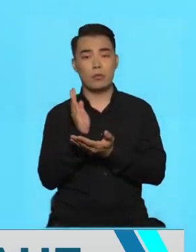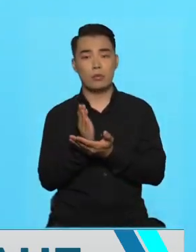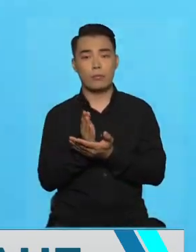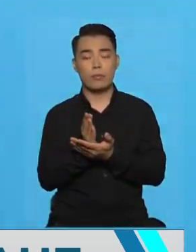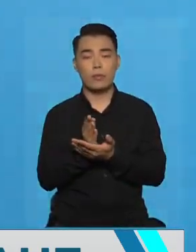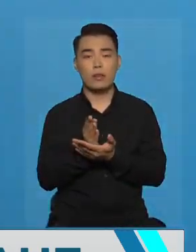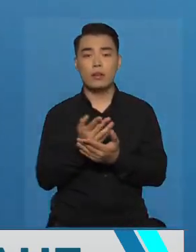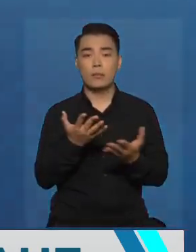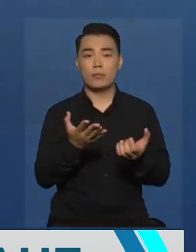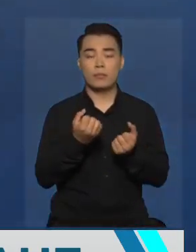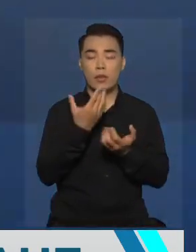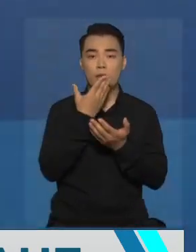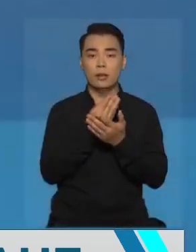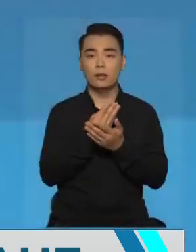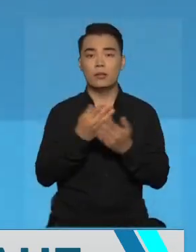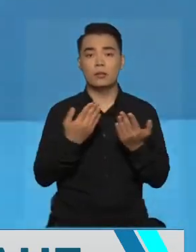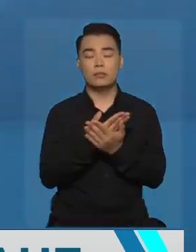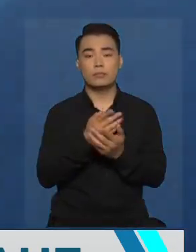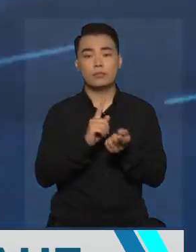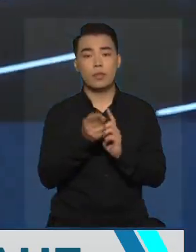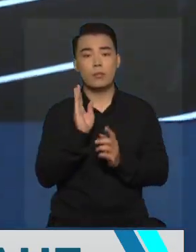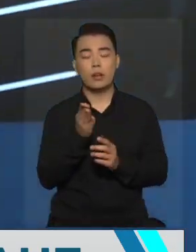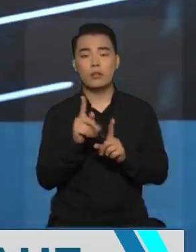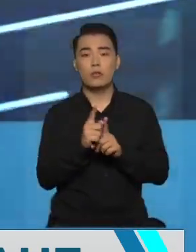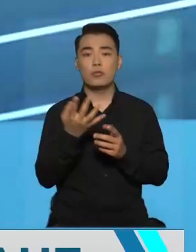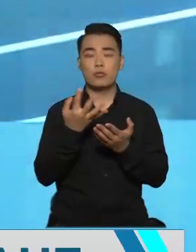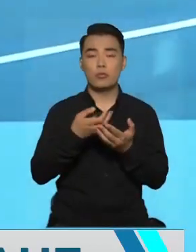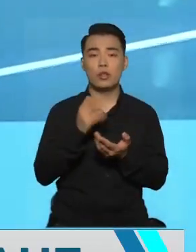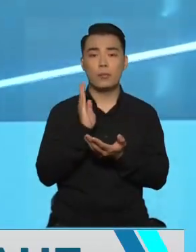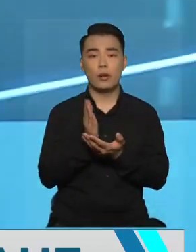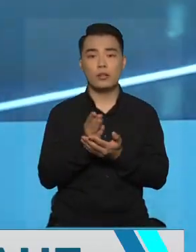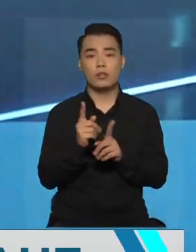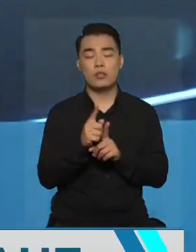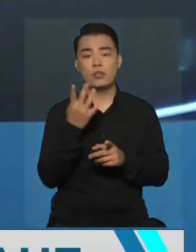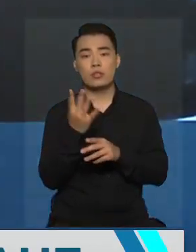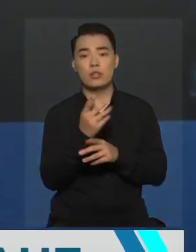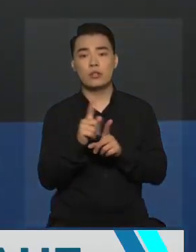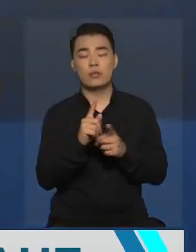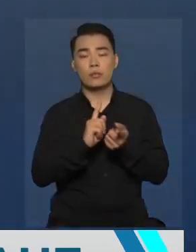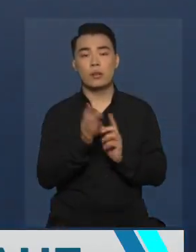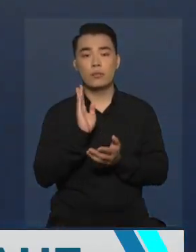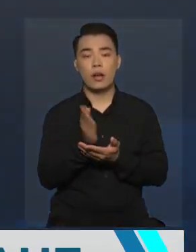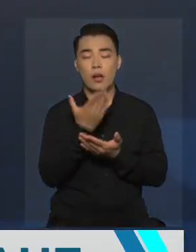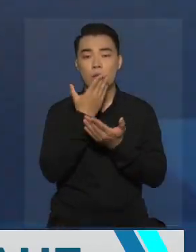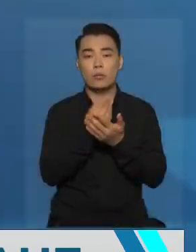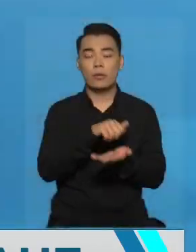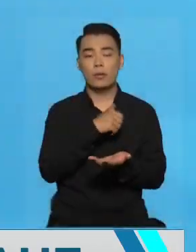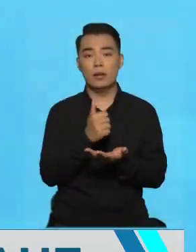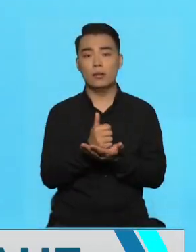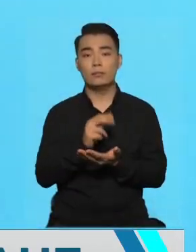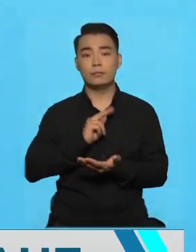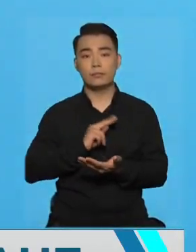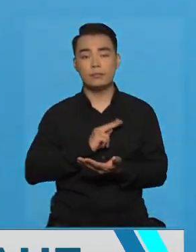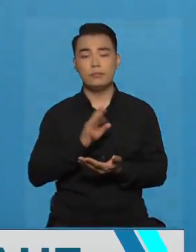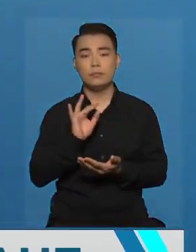же передается функционал, и буквально поштучно, там, 104 функционала, полномочий, и вместе с